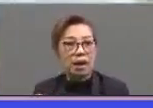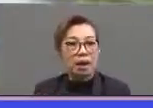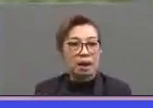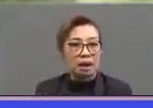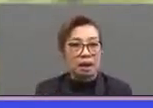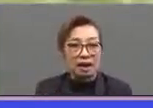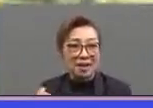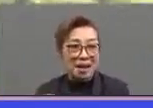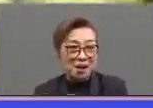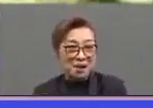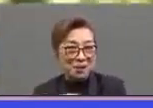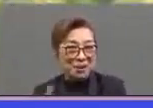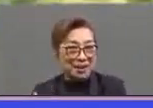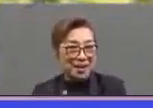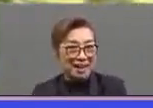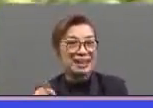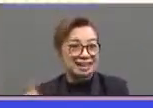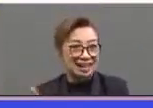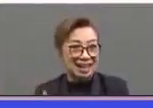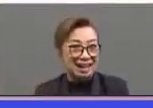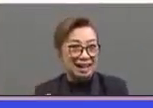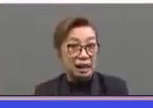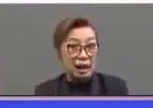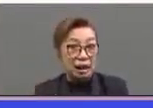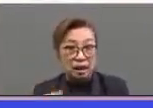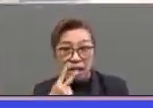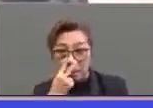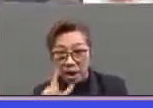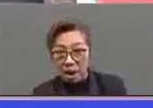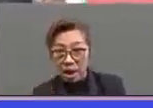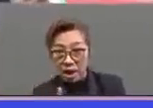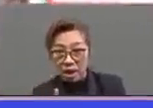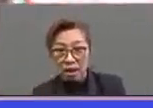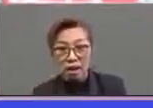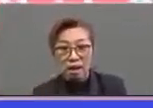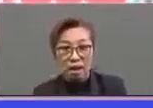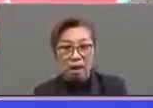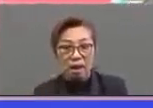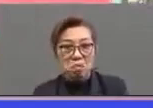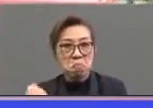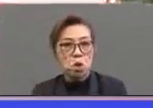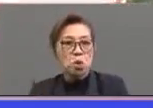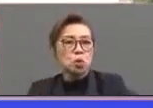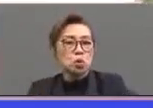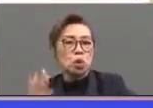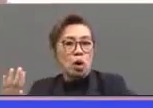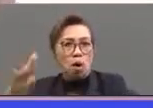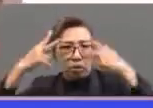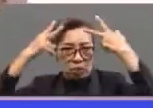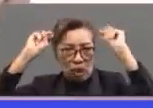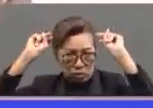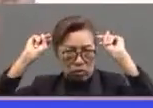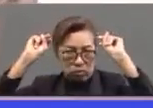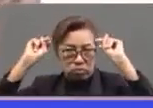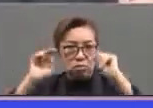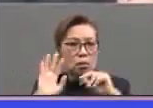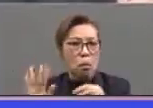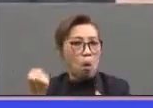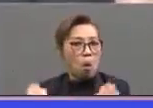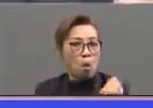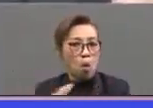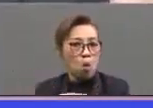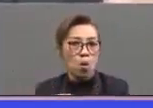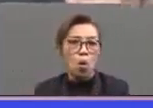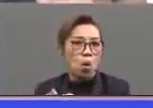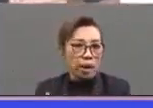อย่างที่เราบอกไปก็คือหลายกระทงเริ่มเข้าปฏิบัติราชการในกระทรวงแล้วแล้วก็มีการประกาศแนวนโยบายหรือแนวคิดแก้ปัญหาเร่งด่วน